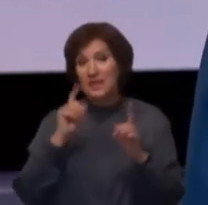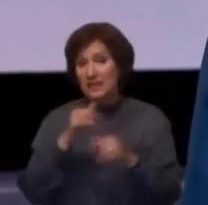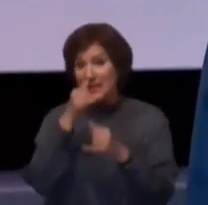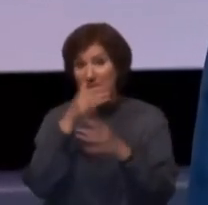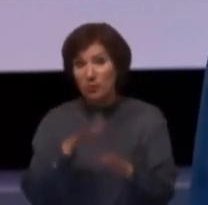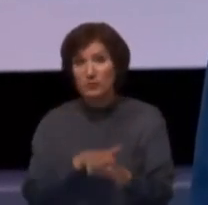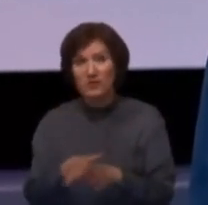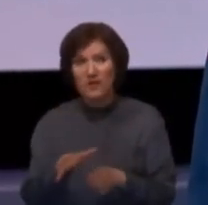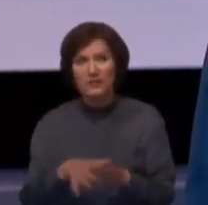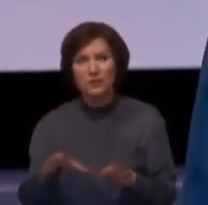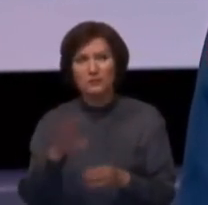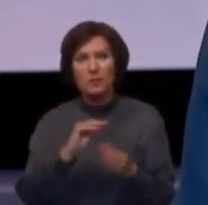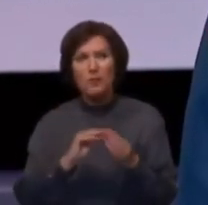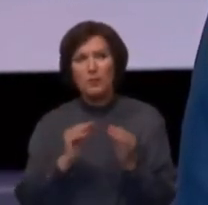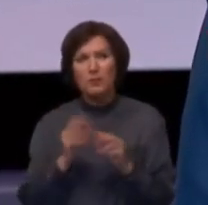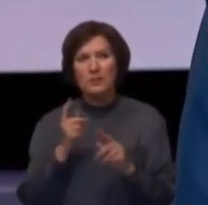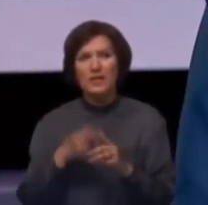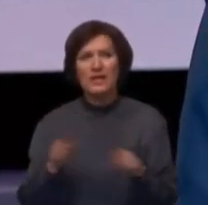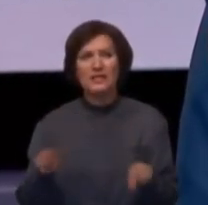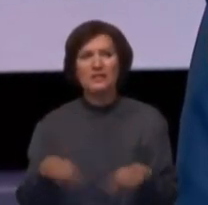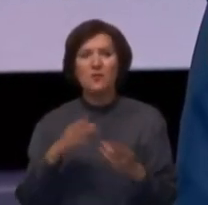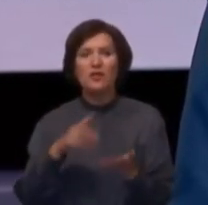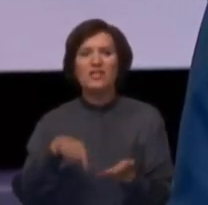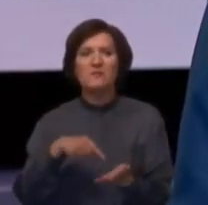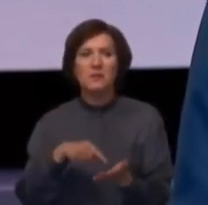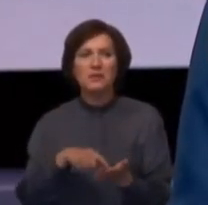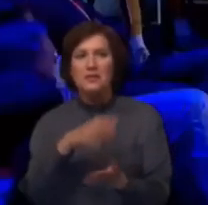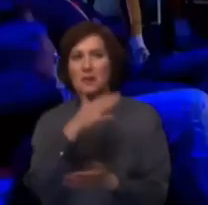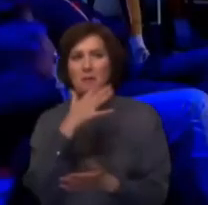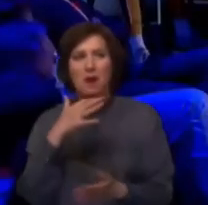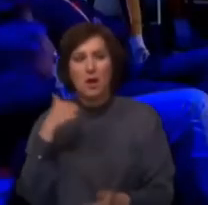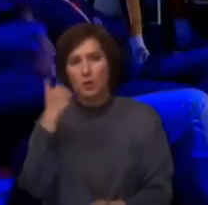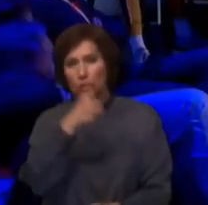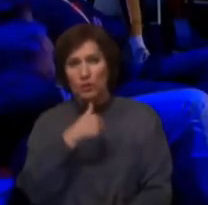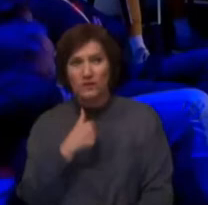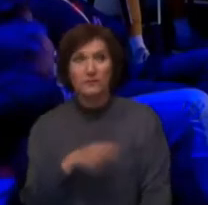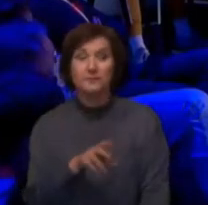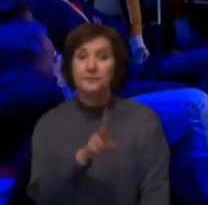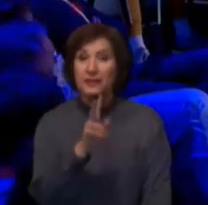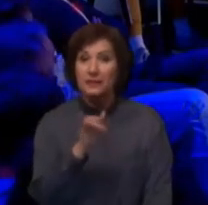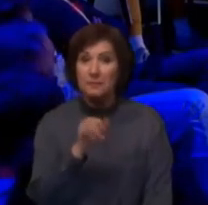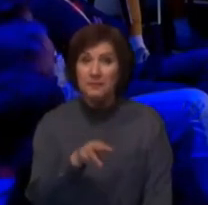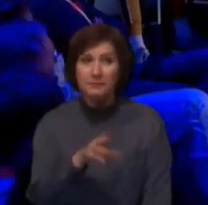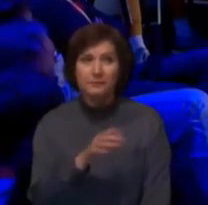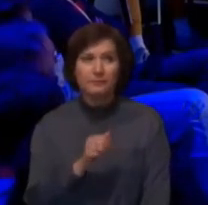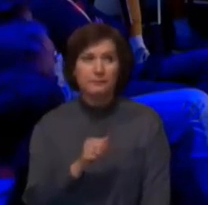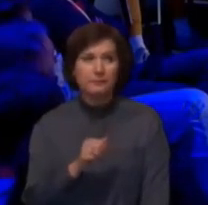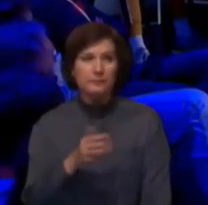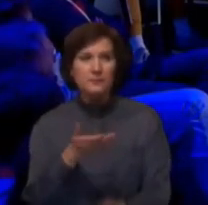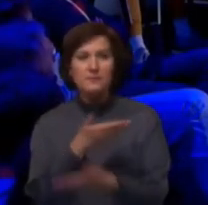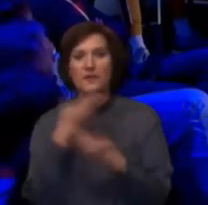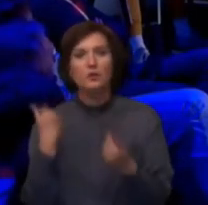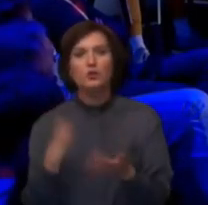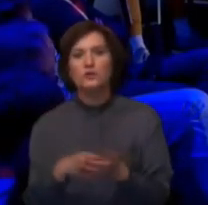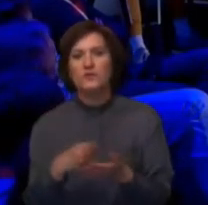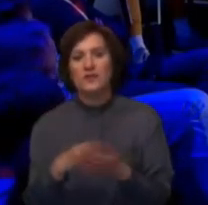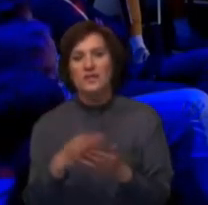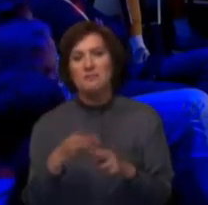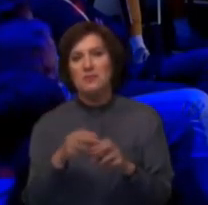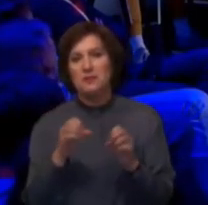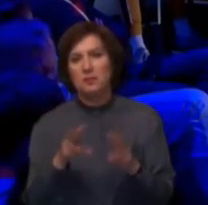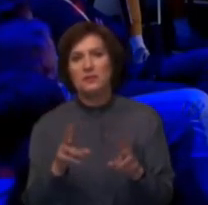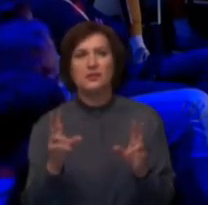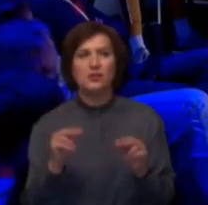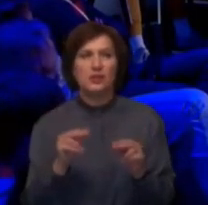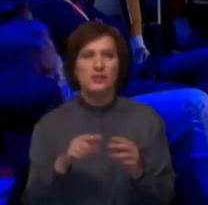спроможна справлятися з усіма проблемами, які створені в місті за багато років. Віталій Кім. Отсутствие денег, безопасность,